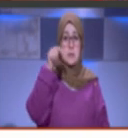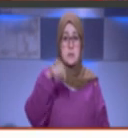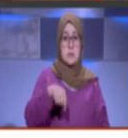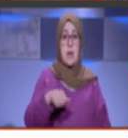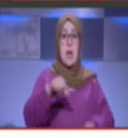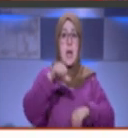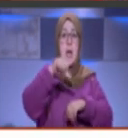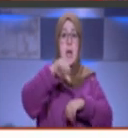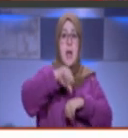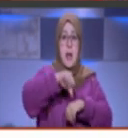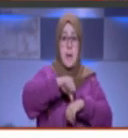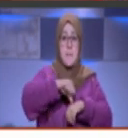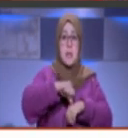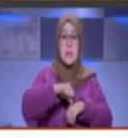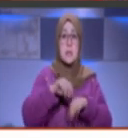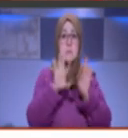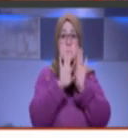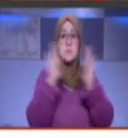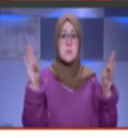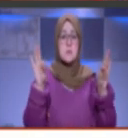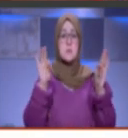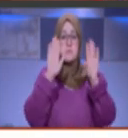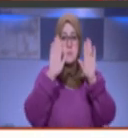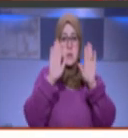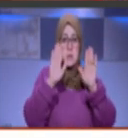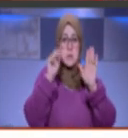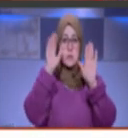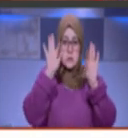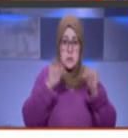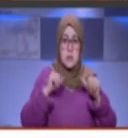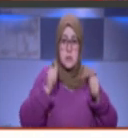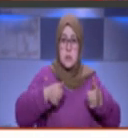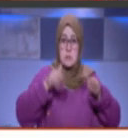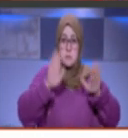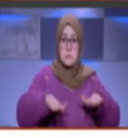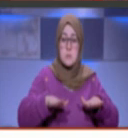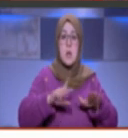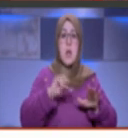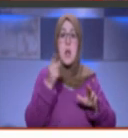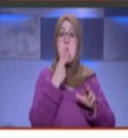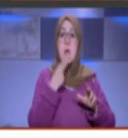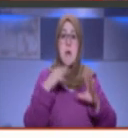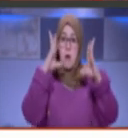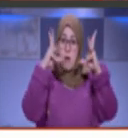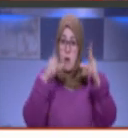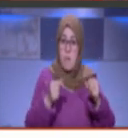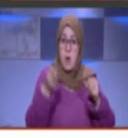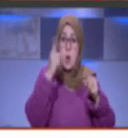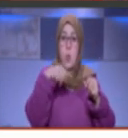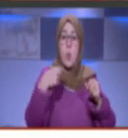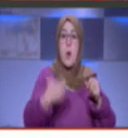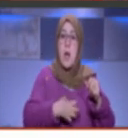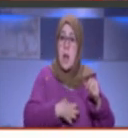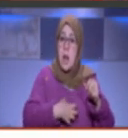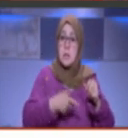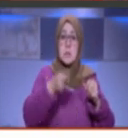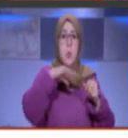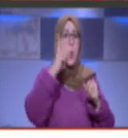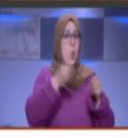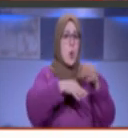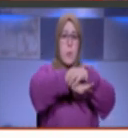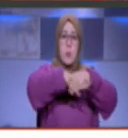تجهيزها طبيا على أعلى مستوى من حيث الإقامة والتعقيم والنظافة، وتم تزويدها بعيادات